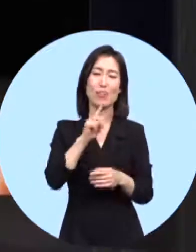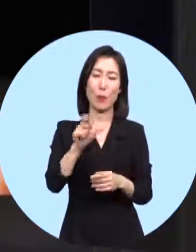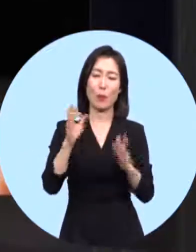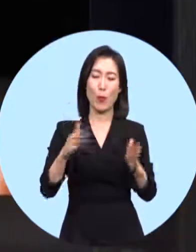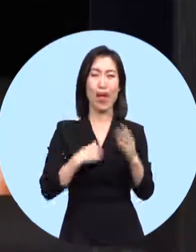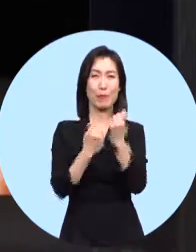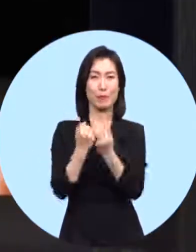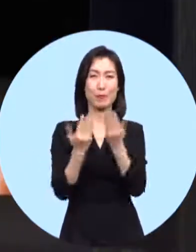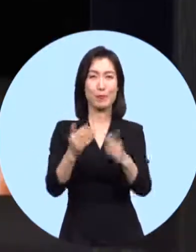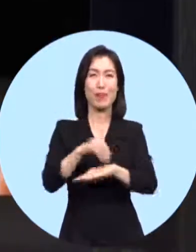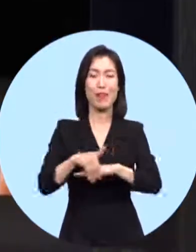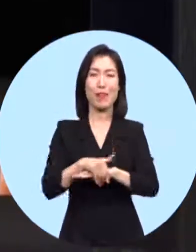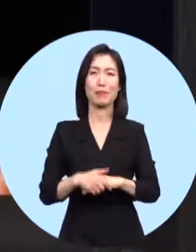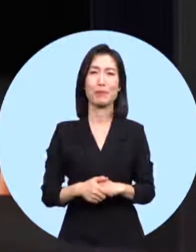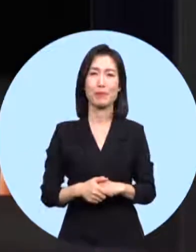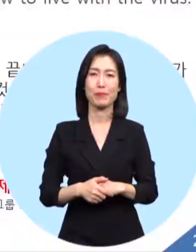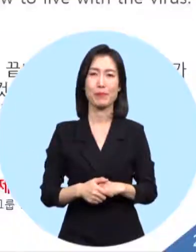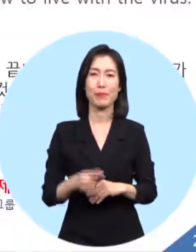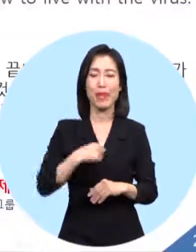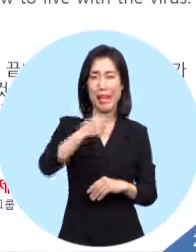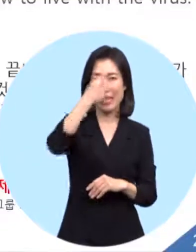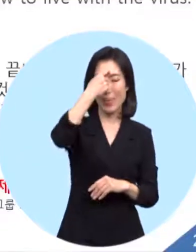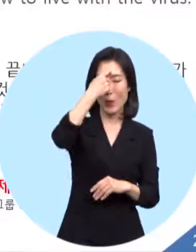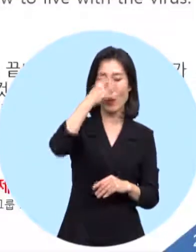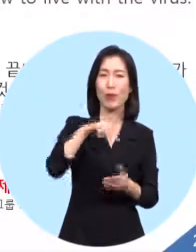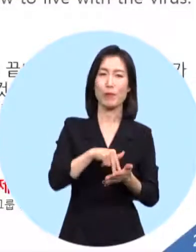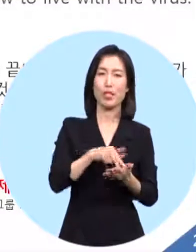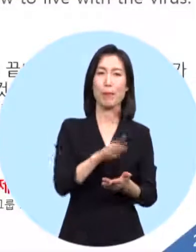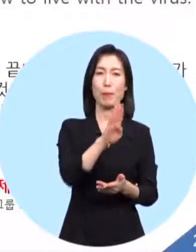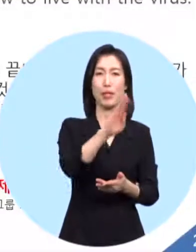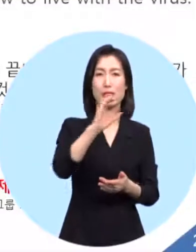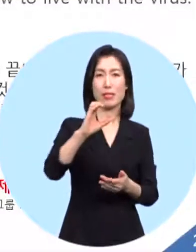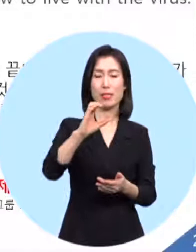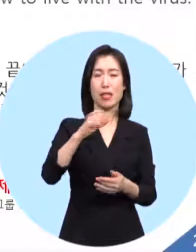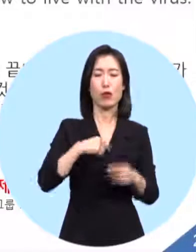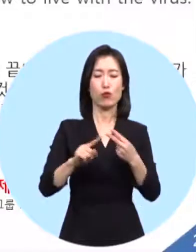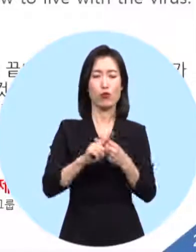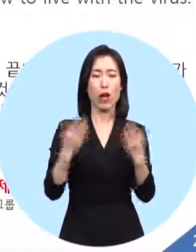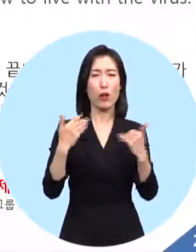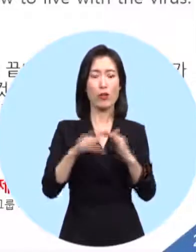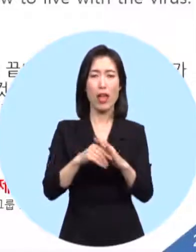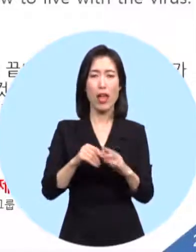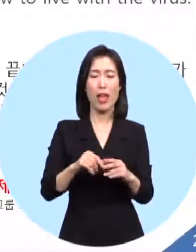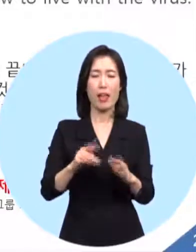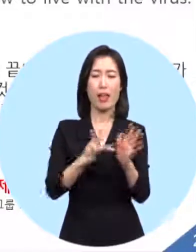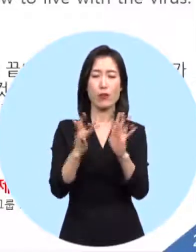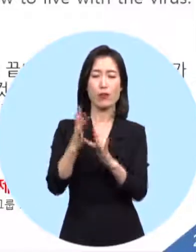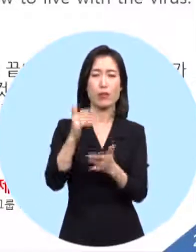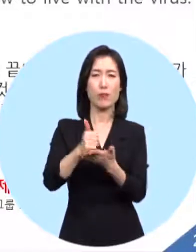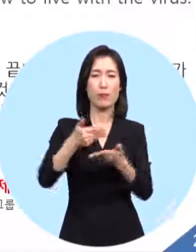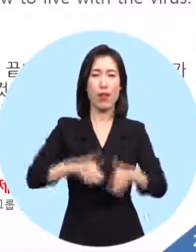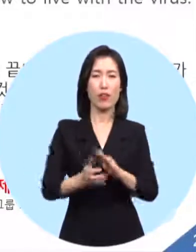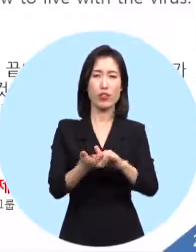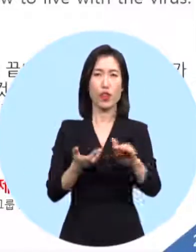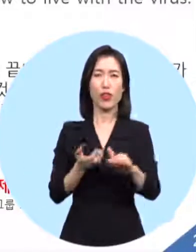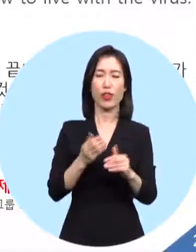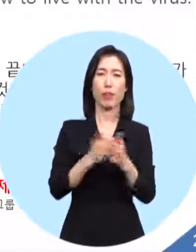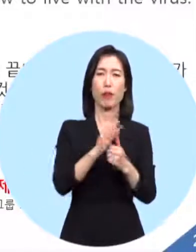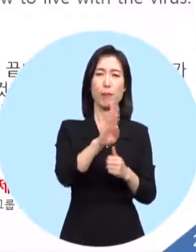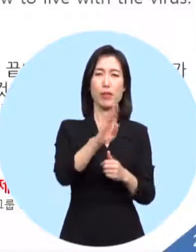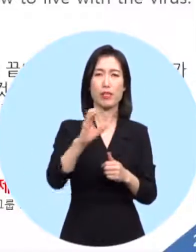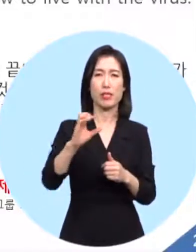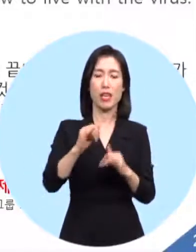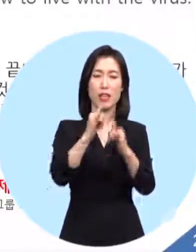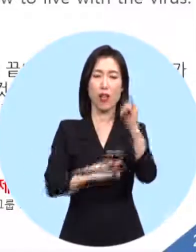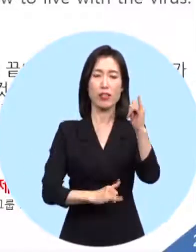하겠습니다. 기독교도입니다. 저는 BC가 중학교 때 비포 크라이스트 해서 역사의 기원으로